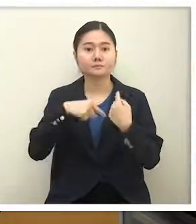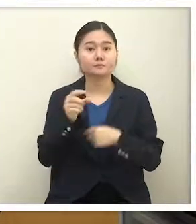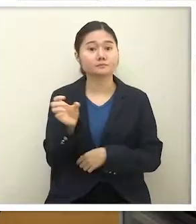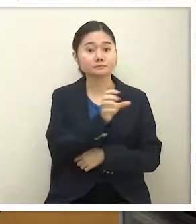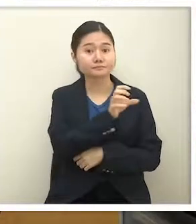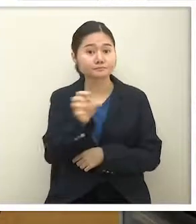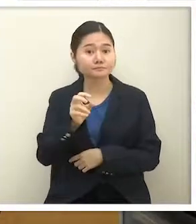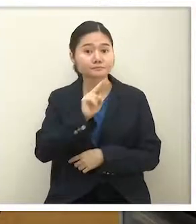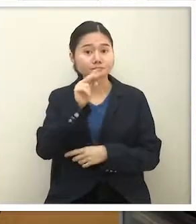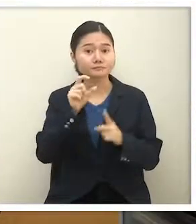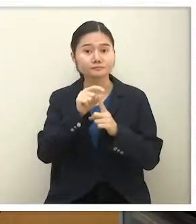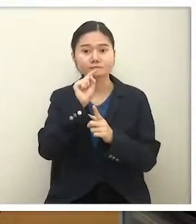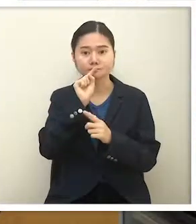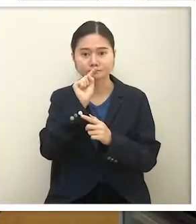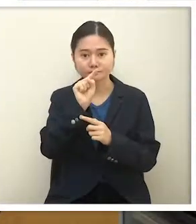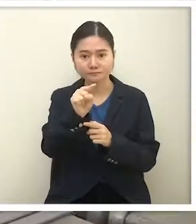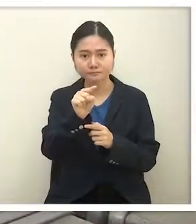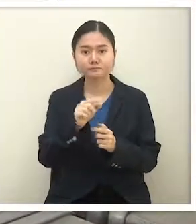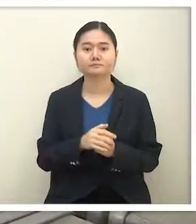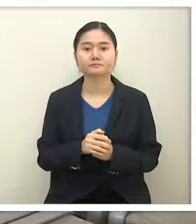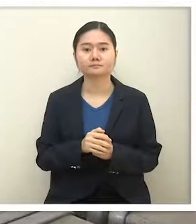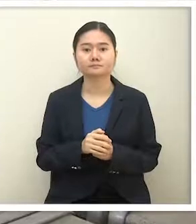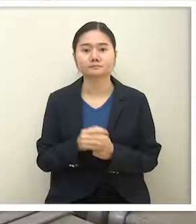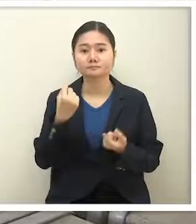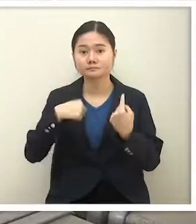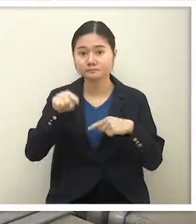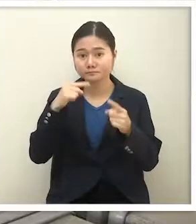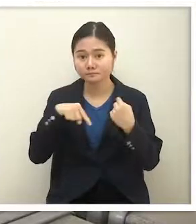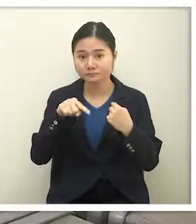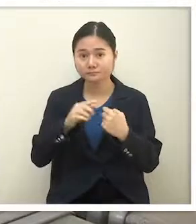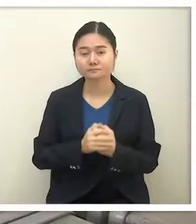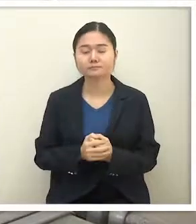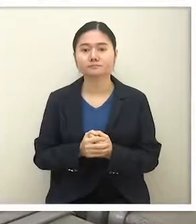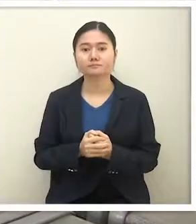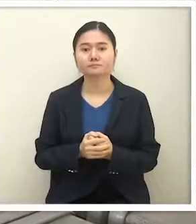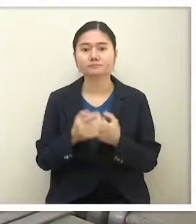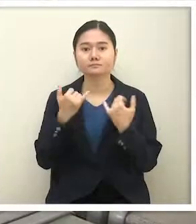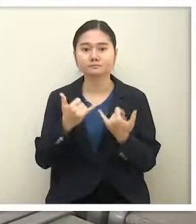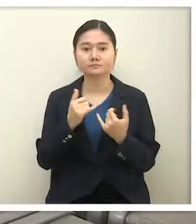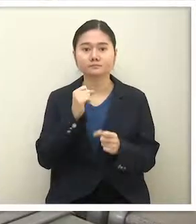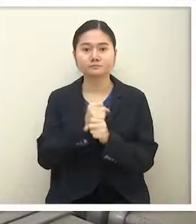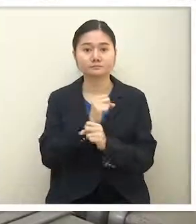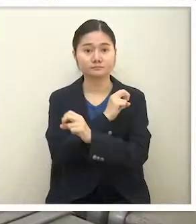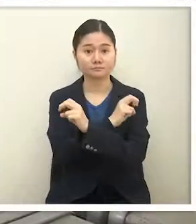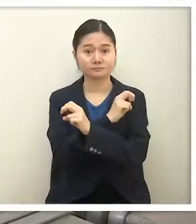ช้คำสั่งทวีนใช่ไหมครับคราวนี้เรากำลังจะใส่กระดูกกัน